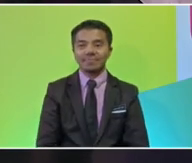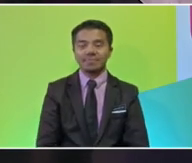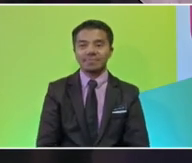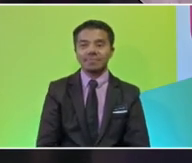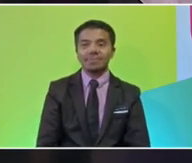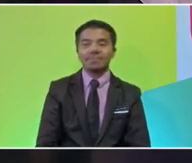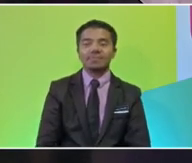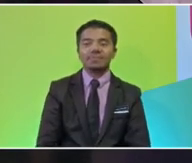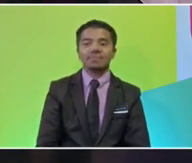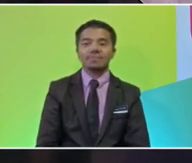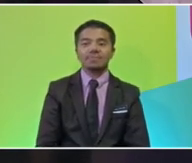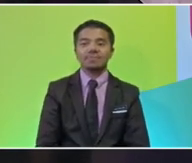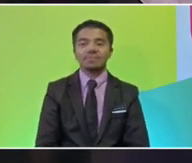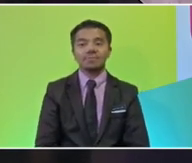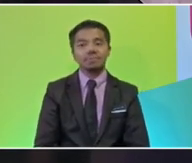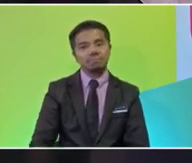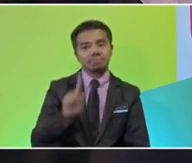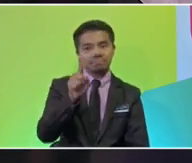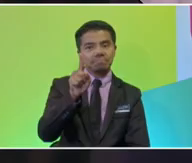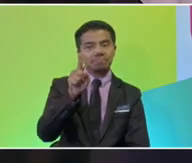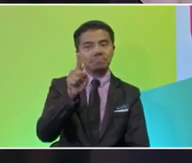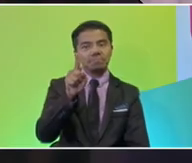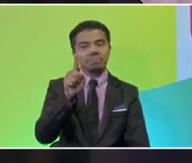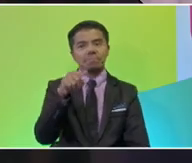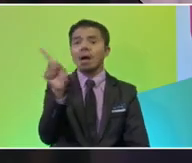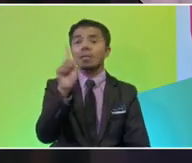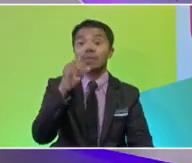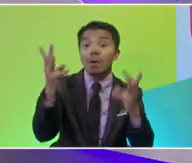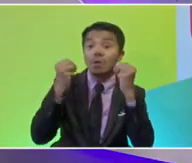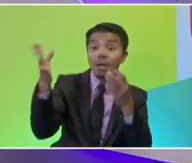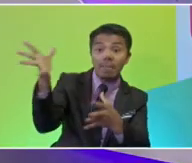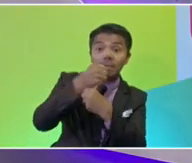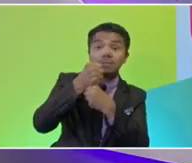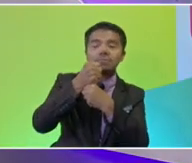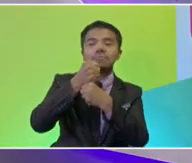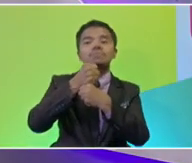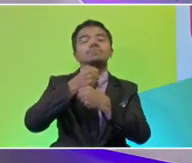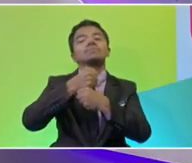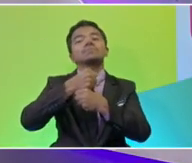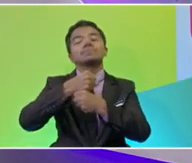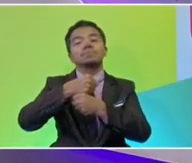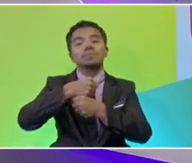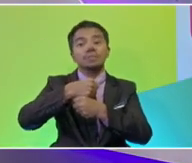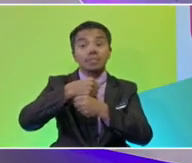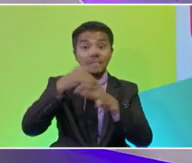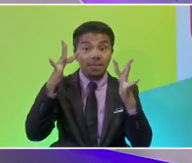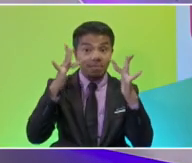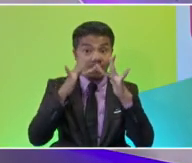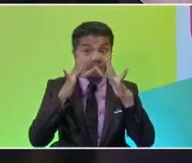ingin mengukuhkan pemahaman mereka seperti biasa di mana